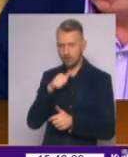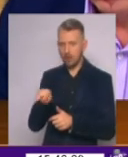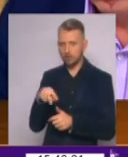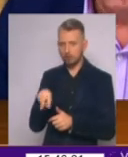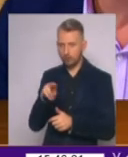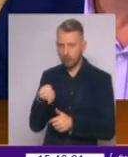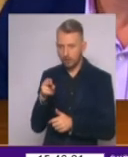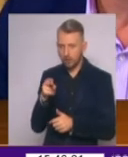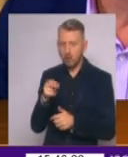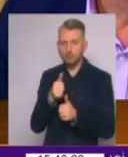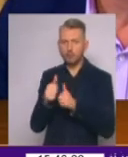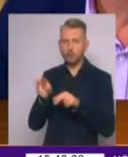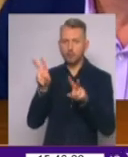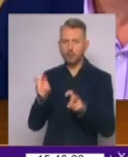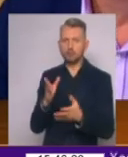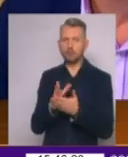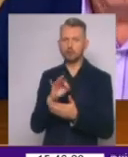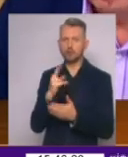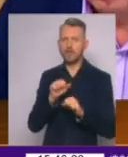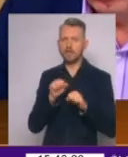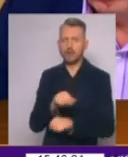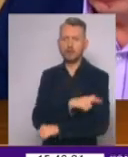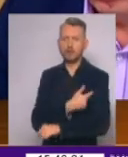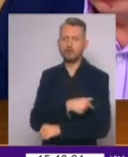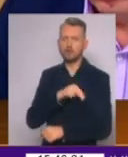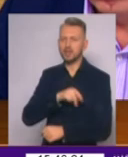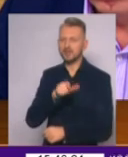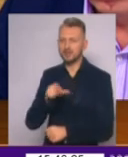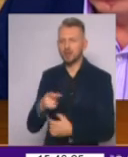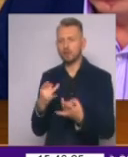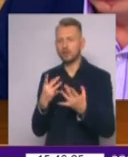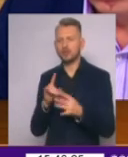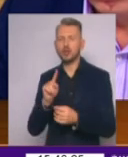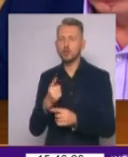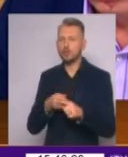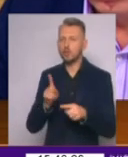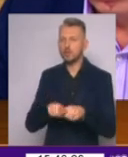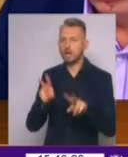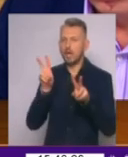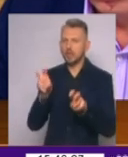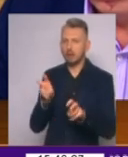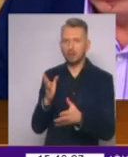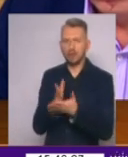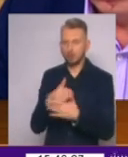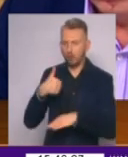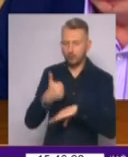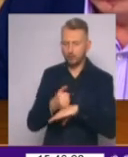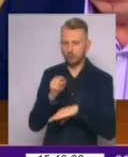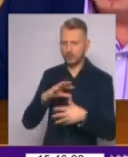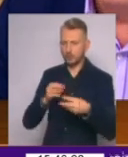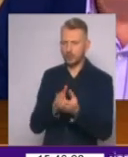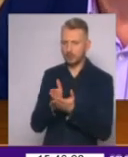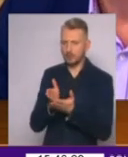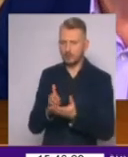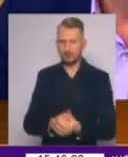провідною темою там є соціальний захист медичних працівників. Розкажіть, чому саме ця тема є провідною ось у цій концепції?